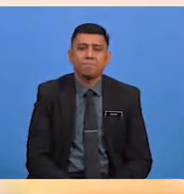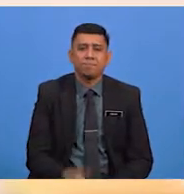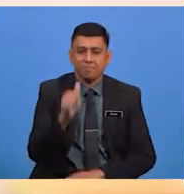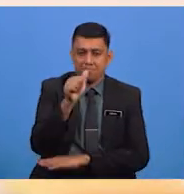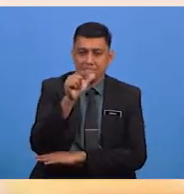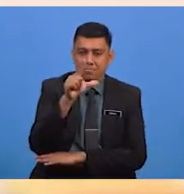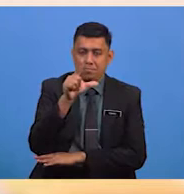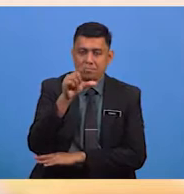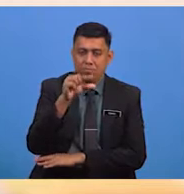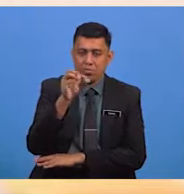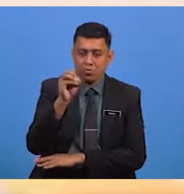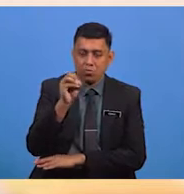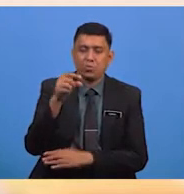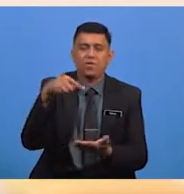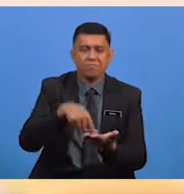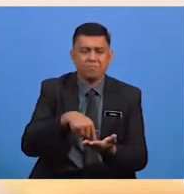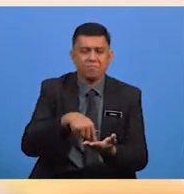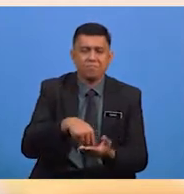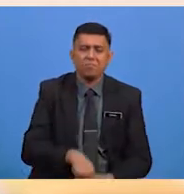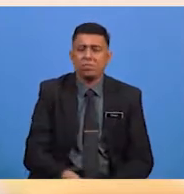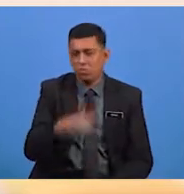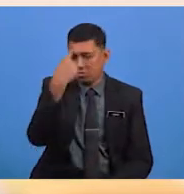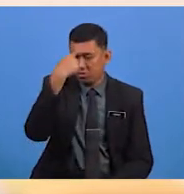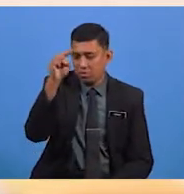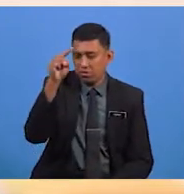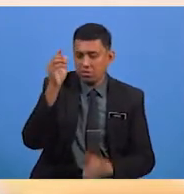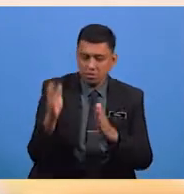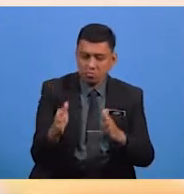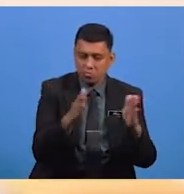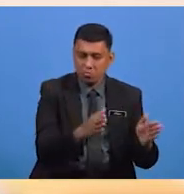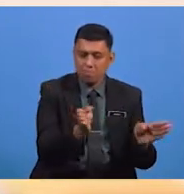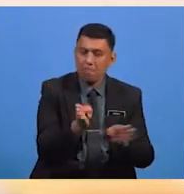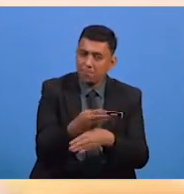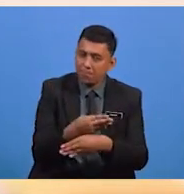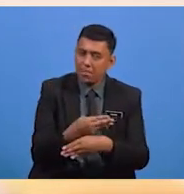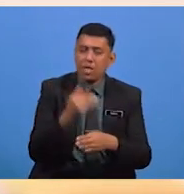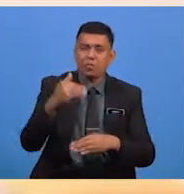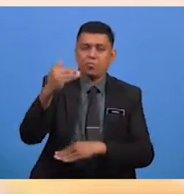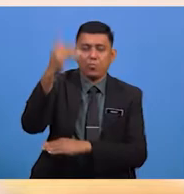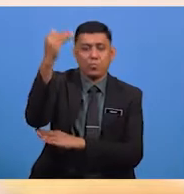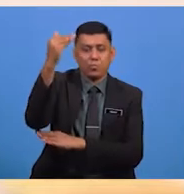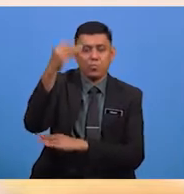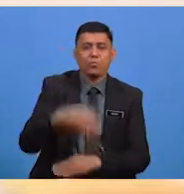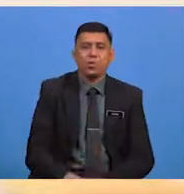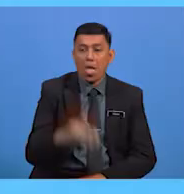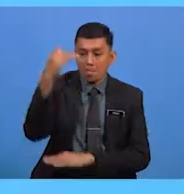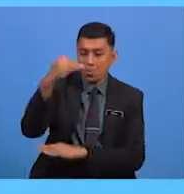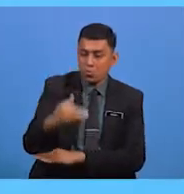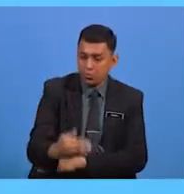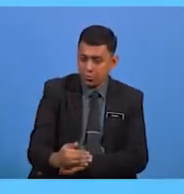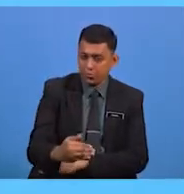Algoritma bubble sort dapat digunakan untuk menyusun senarai dalam bentuk turutan menaik ataupun